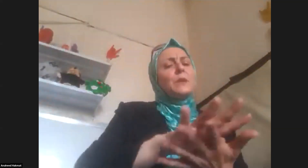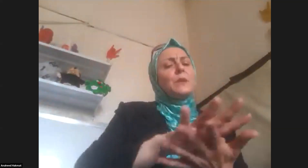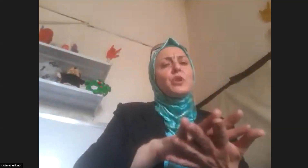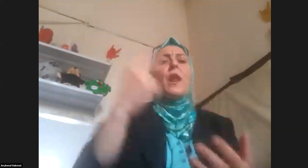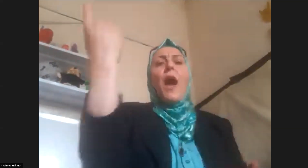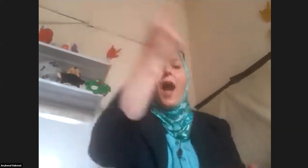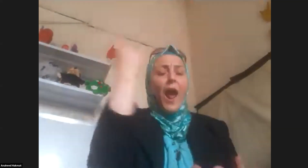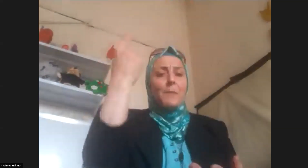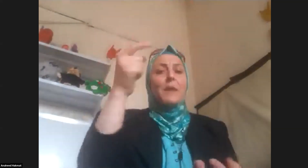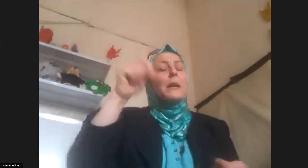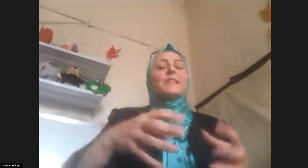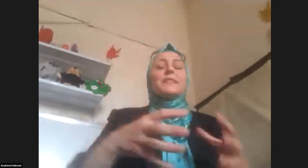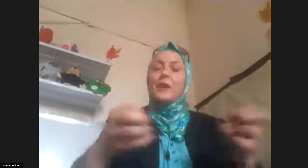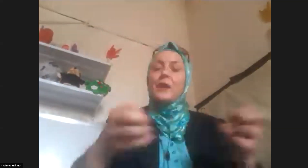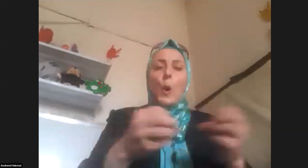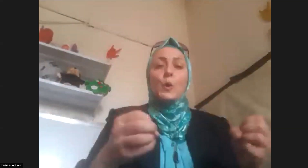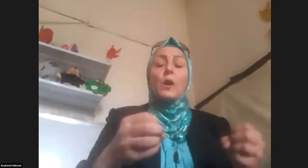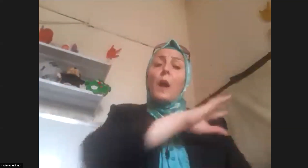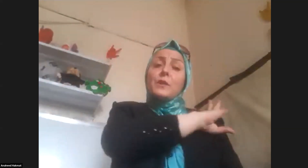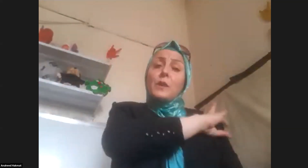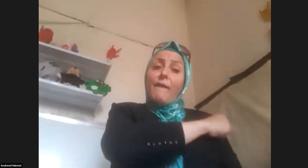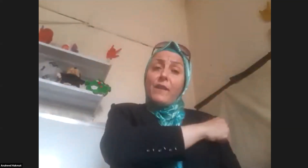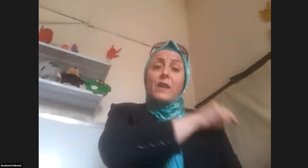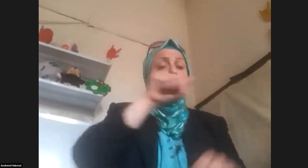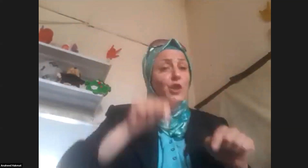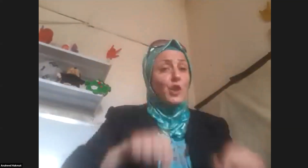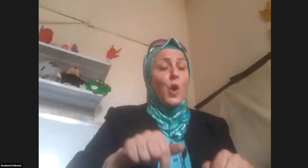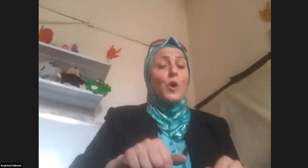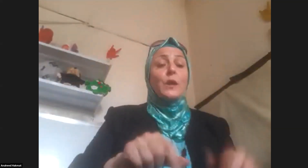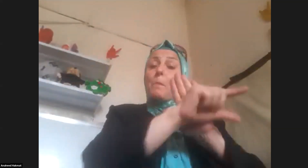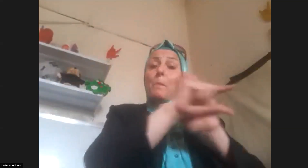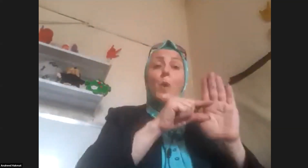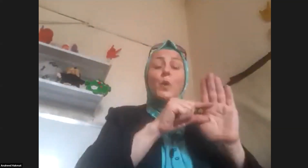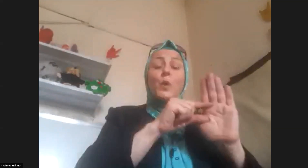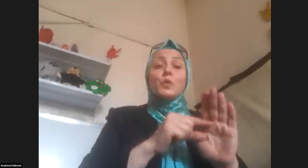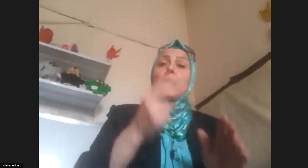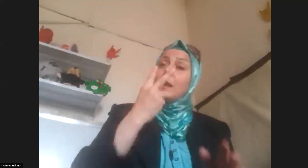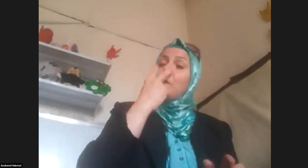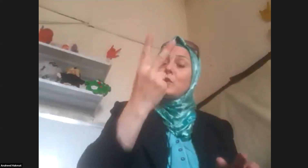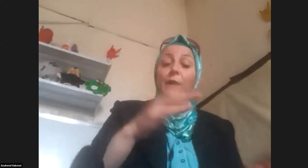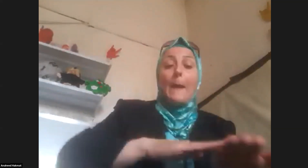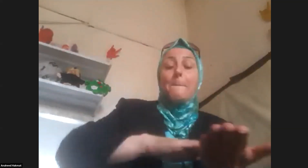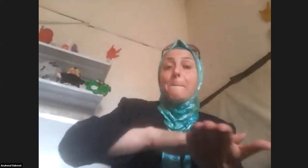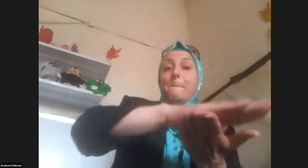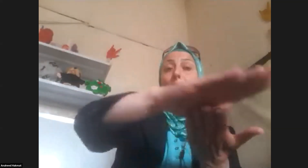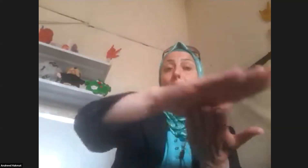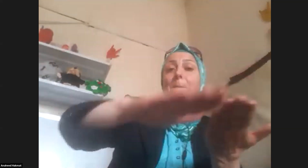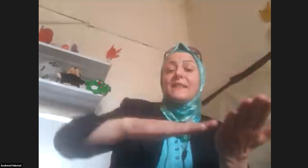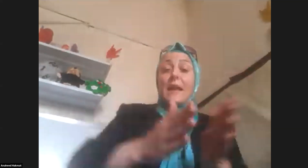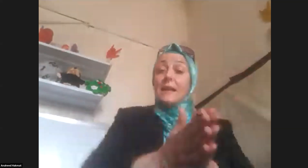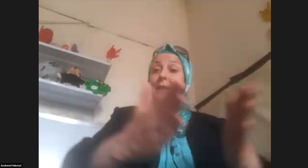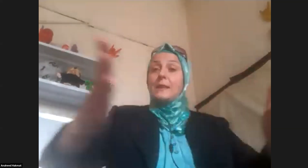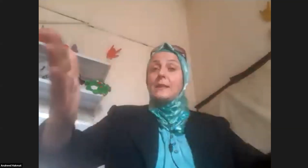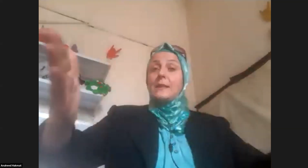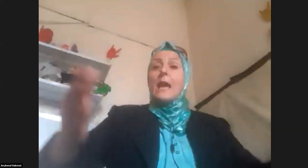باتجاهات مختلفة. على مستوى فلسطين هون من القضايا اللي بنحاول نشوف إلها قضايا المساحات البديلة، يا إما إنشاء مساحات مؤقتة